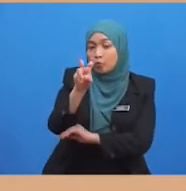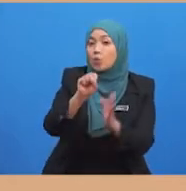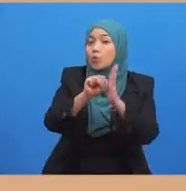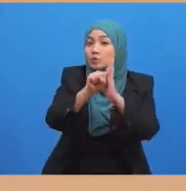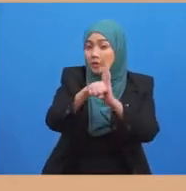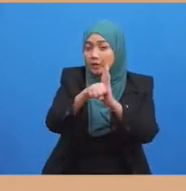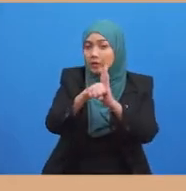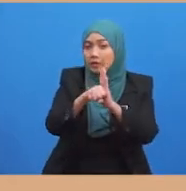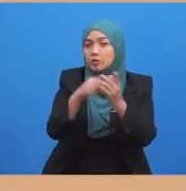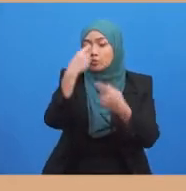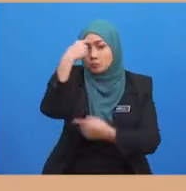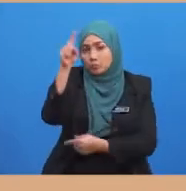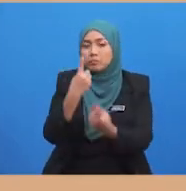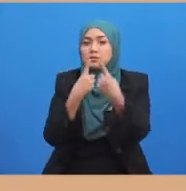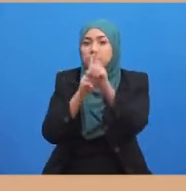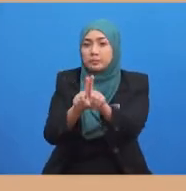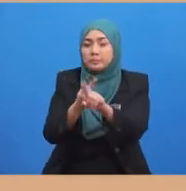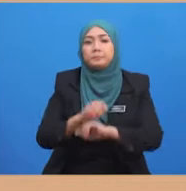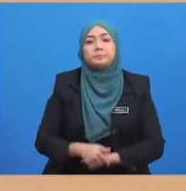20 saat dari sekarang.